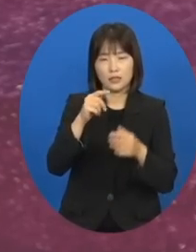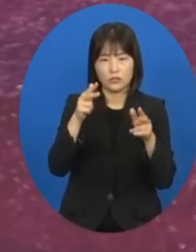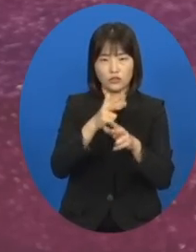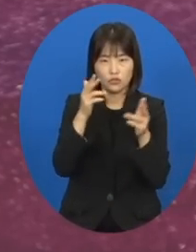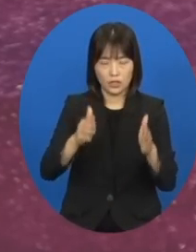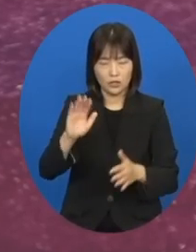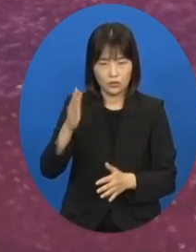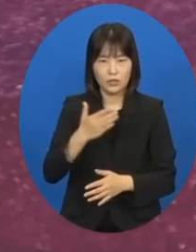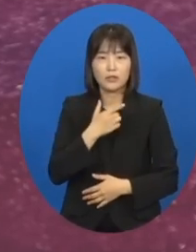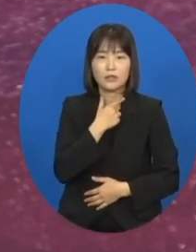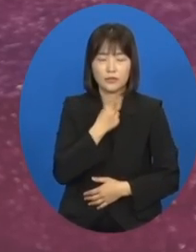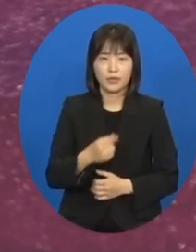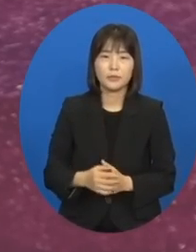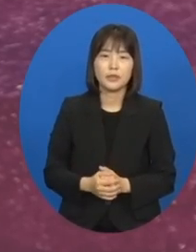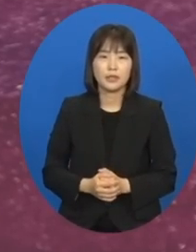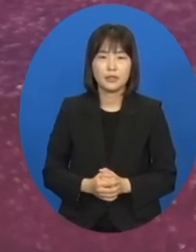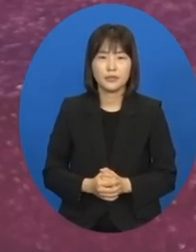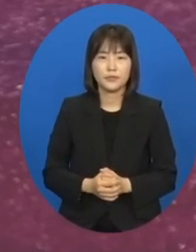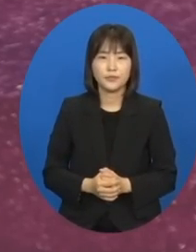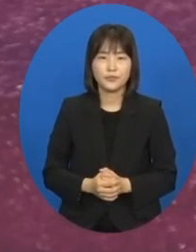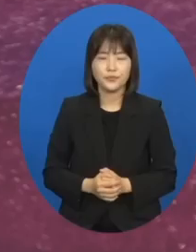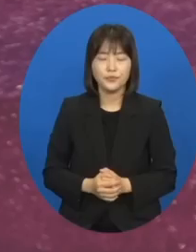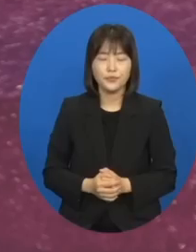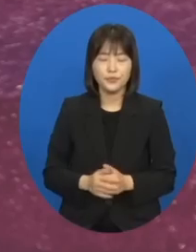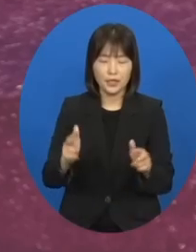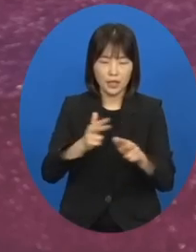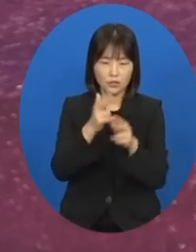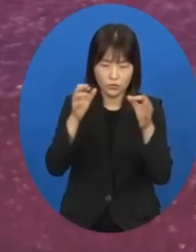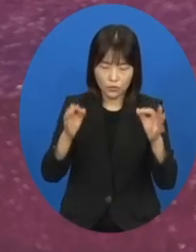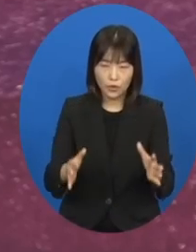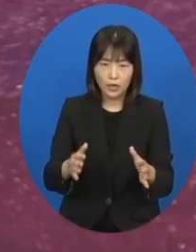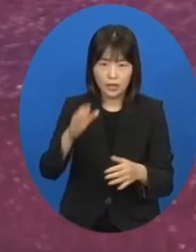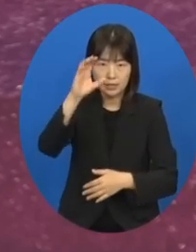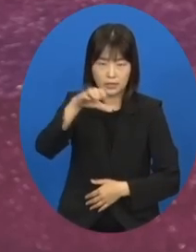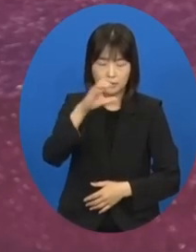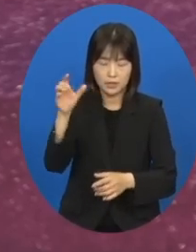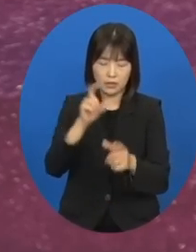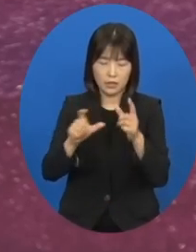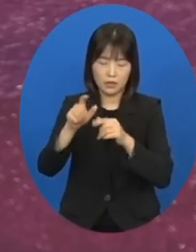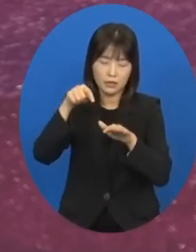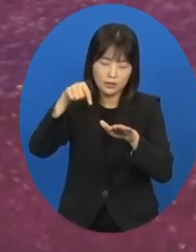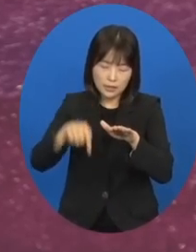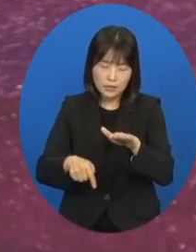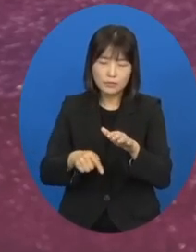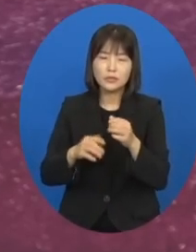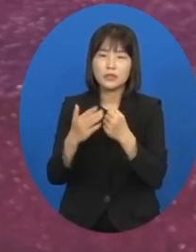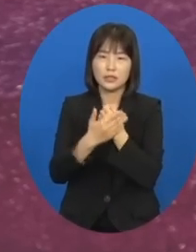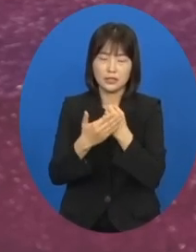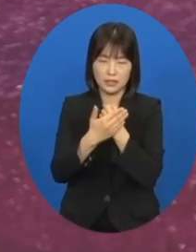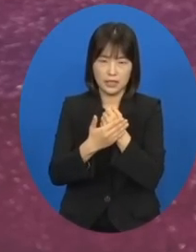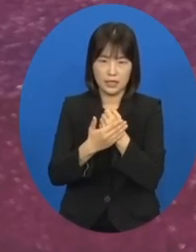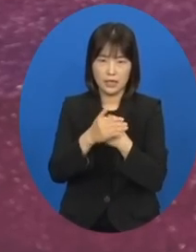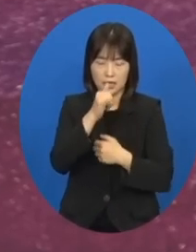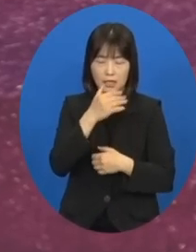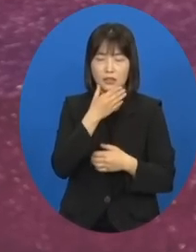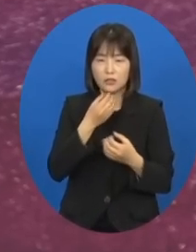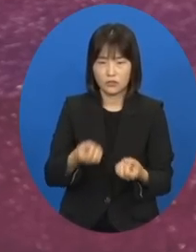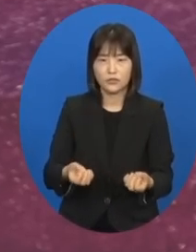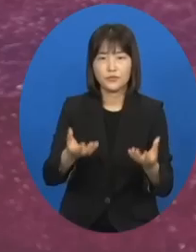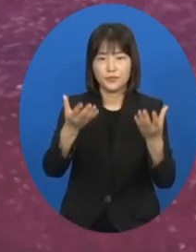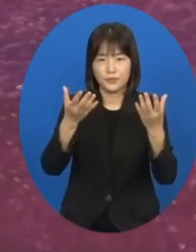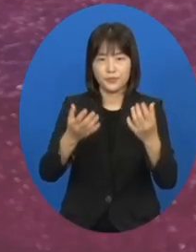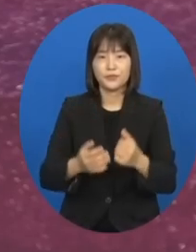것입니다 그래서 우리 이번 한 주 동안 우리 십자가에 더 깊은 은혜가 여러분들의 삶 가운데 있기를 주님의 이름으로